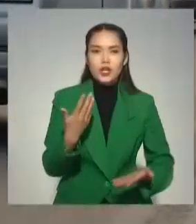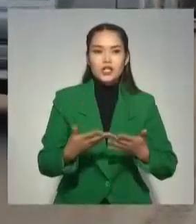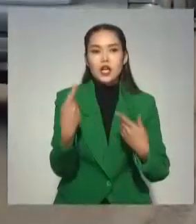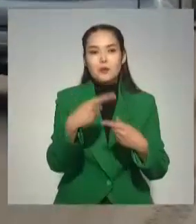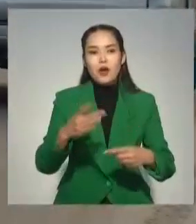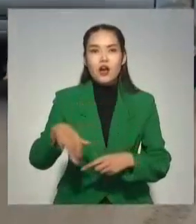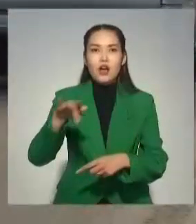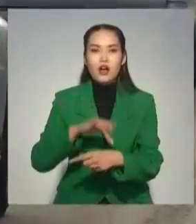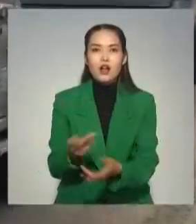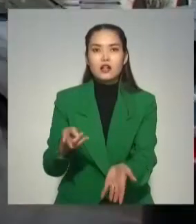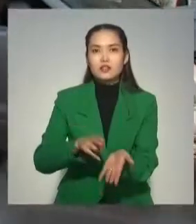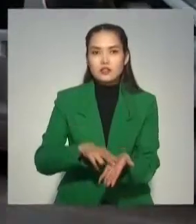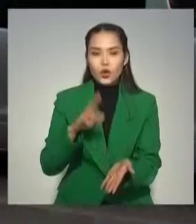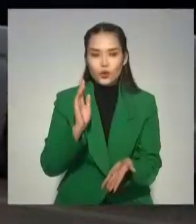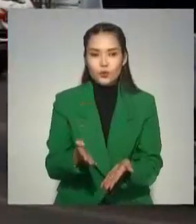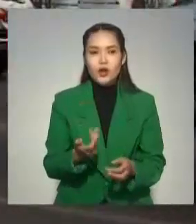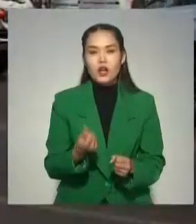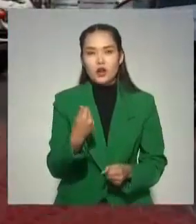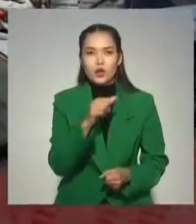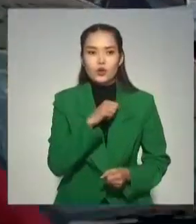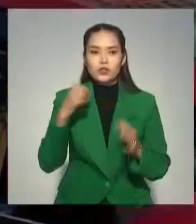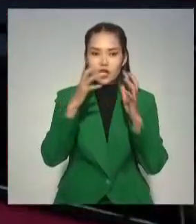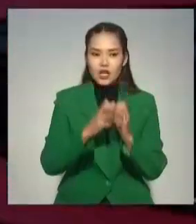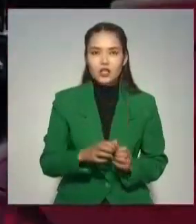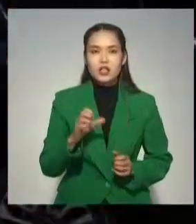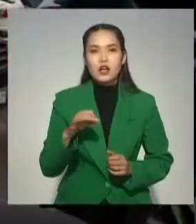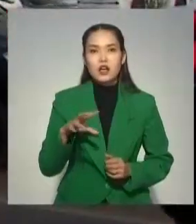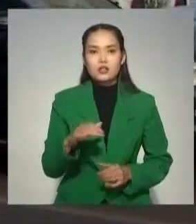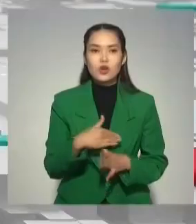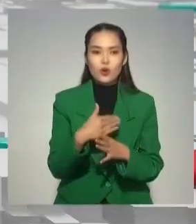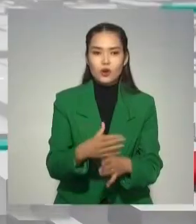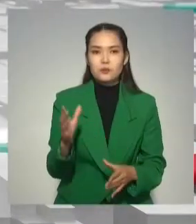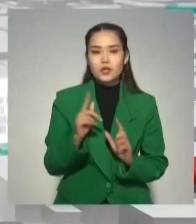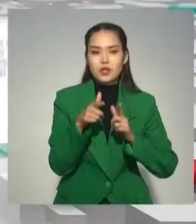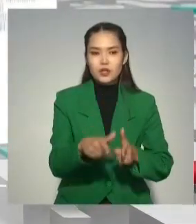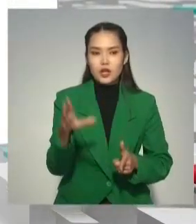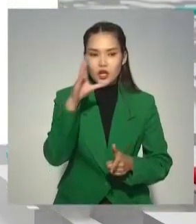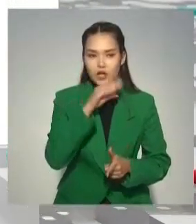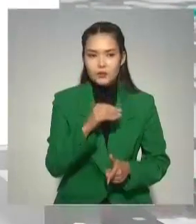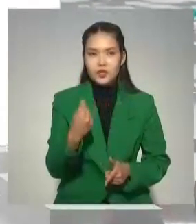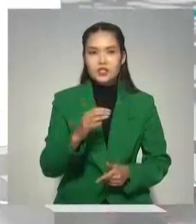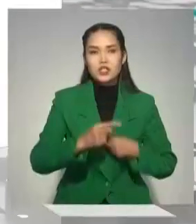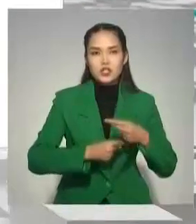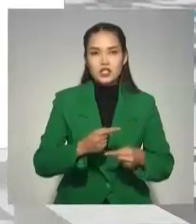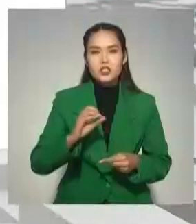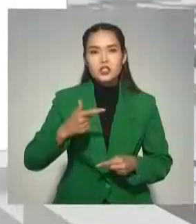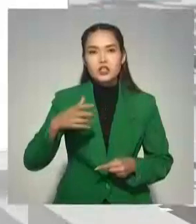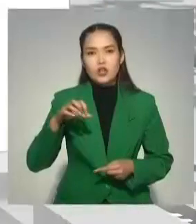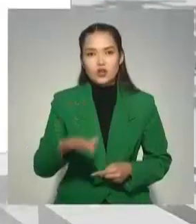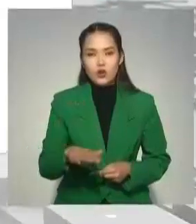басқа қалада тіркелген болсаңыз, онда арнайы мекеменің көмегіне жүгіну керек. Мекенжай мәліметтерін тіркеу, түзету және тексеру